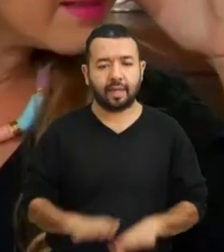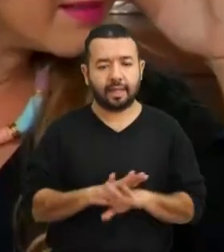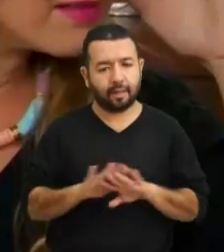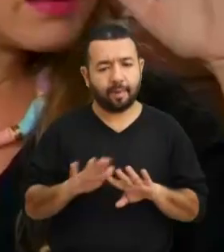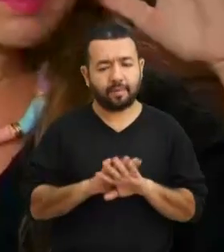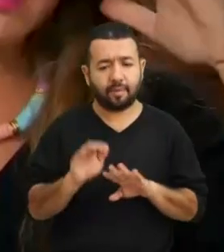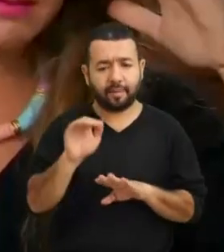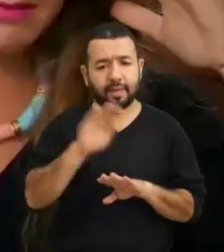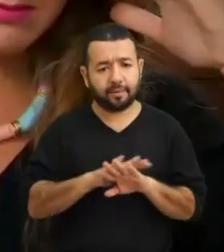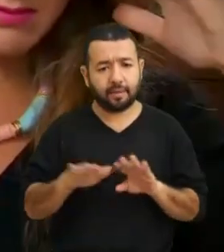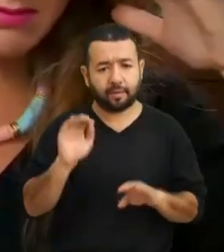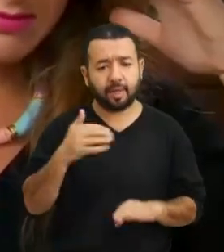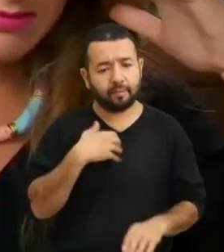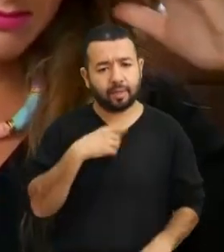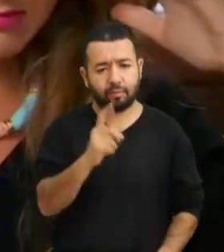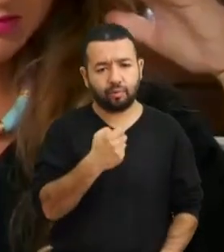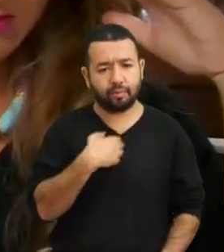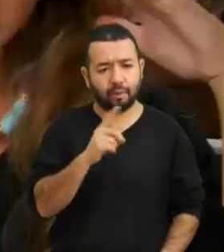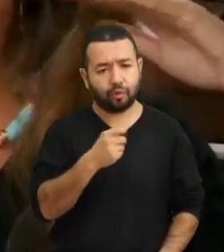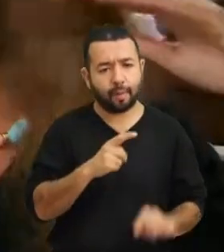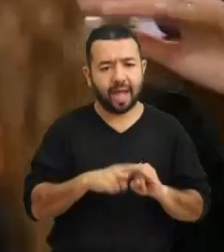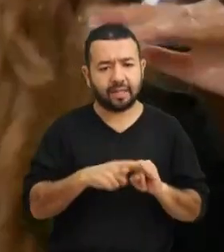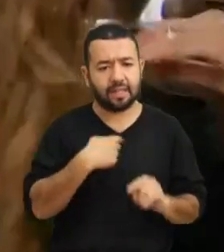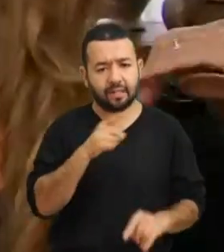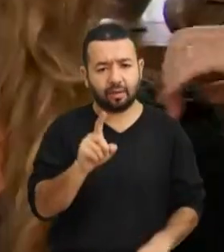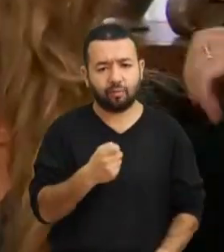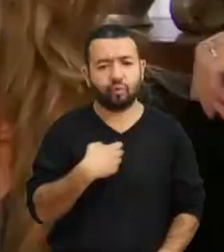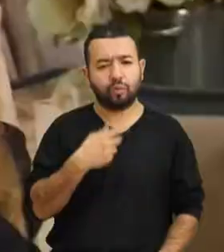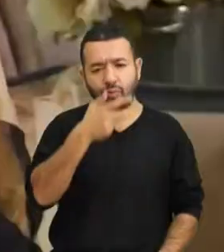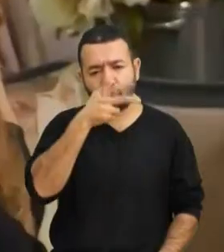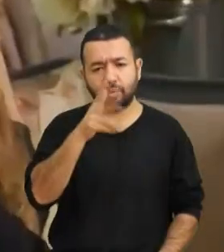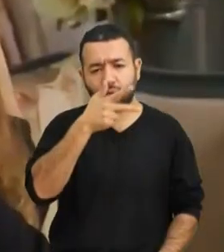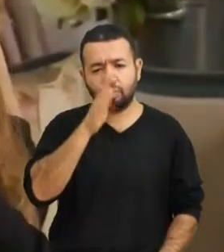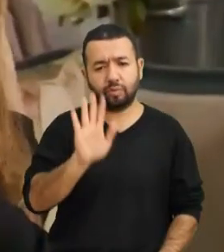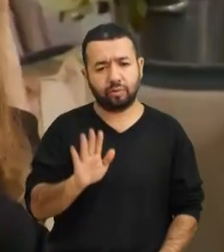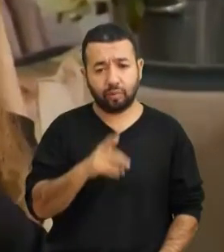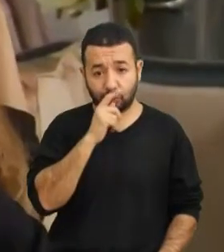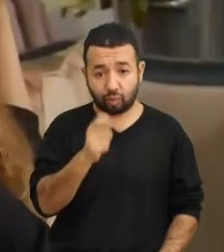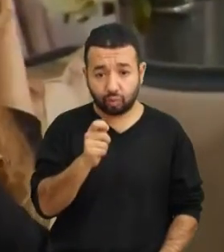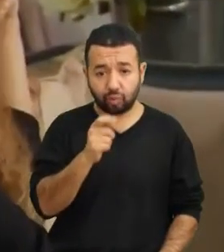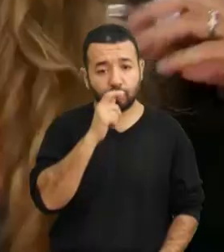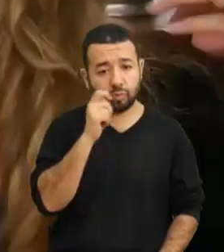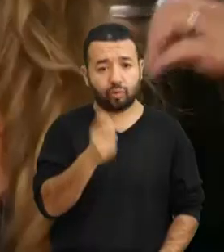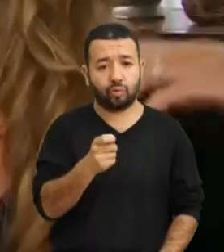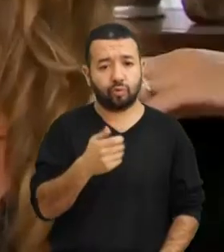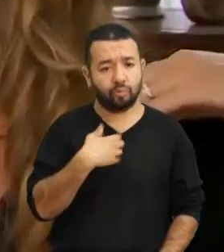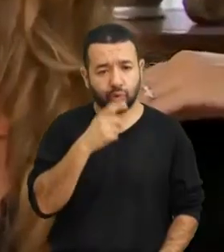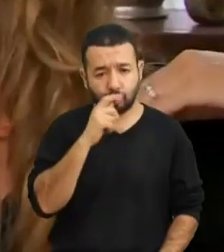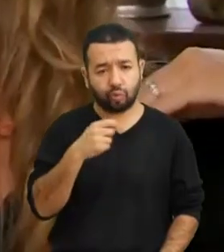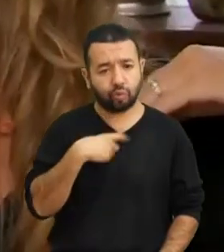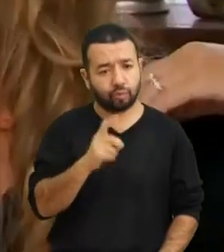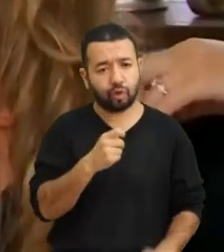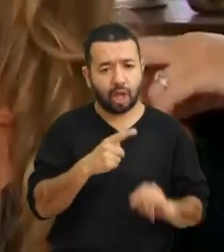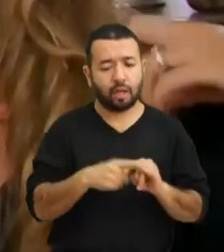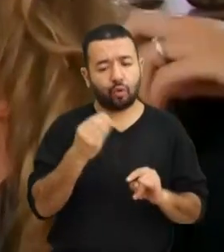Tamam hayatım tamam. Ben bulurum sana Hattat bulurum. Daha üzülme ya. Söyle. Göz bulacağım sana